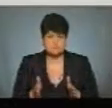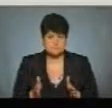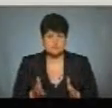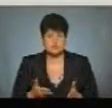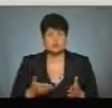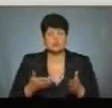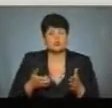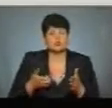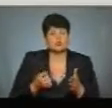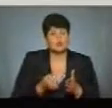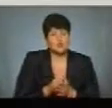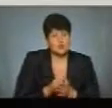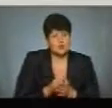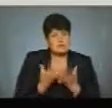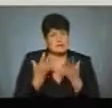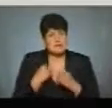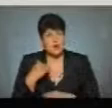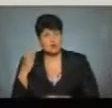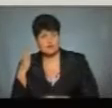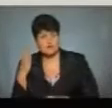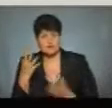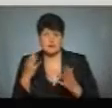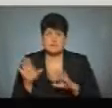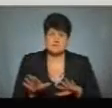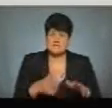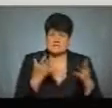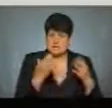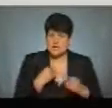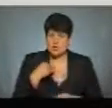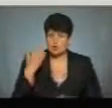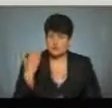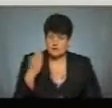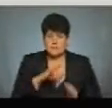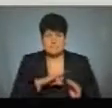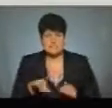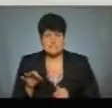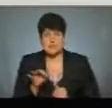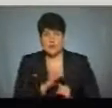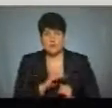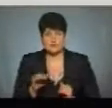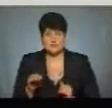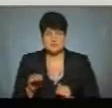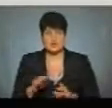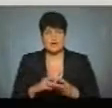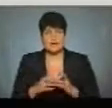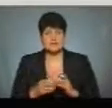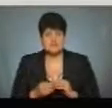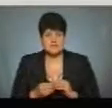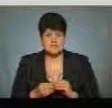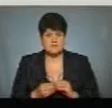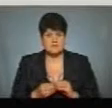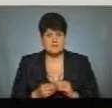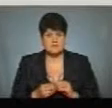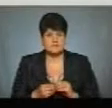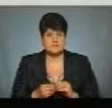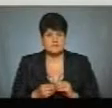там до дня голосування, після дня голосування, після офіційного встановлення результатів